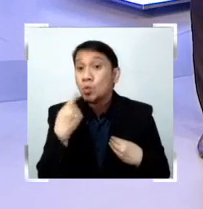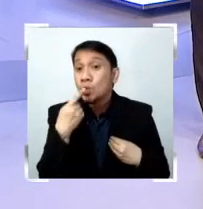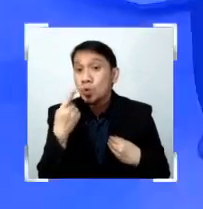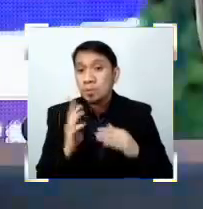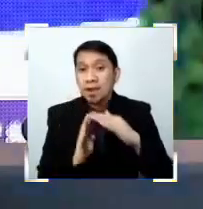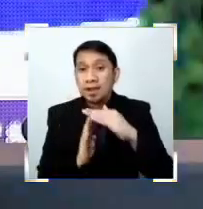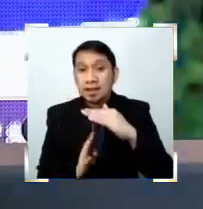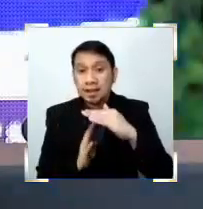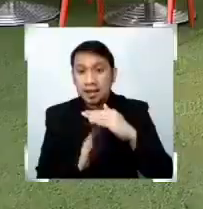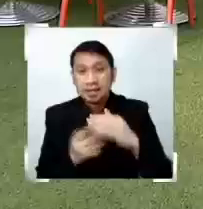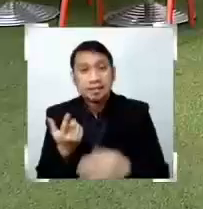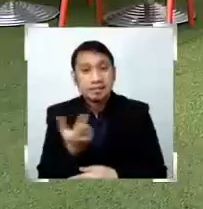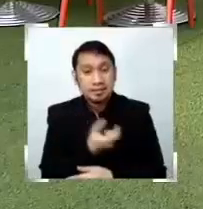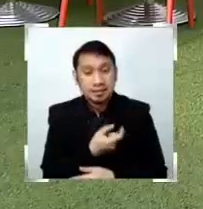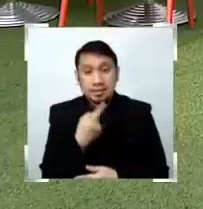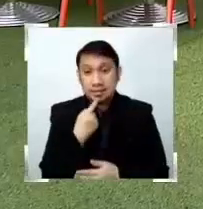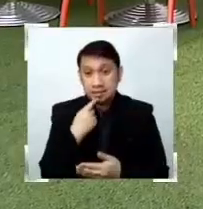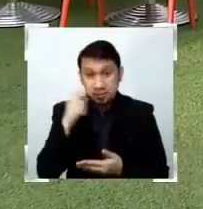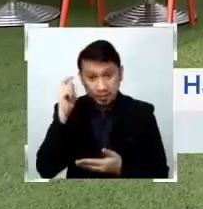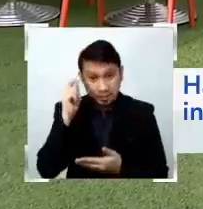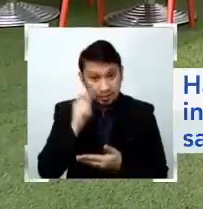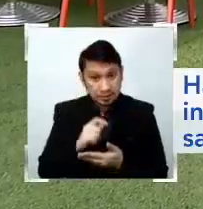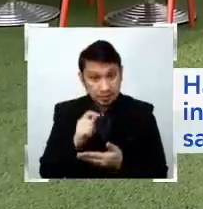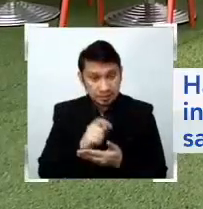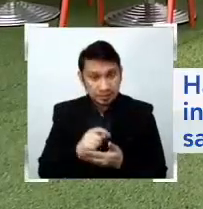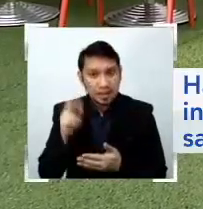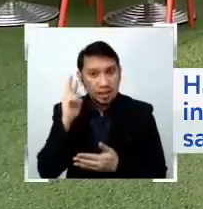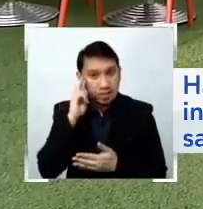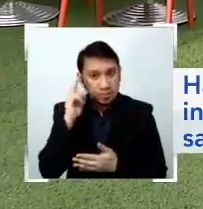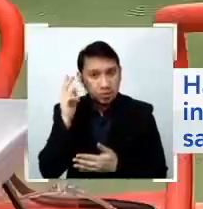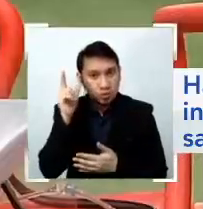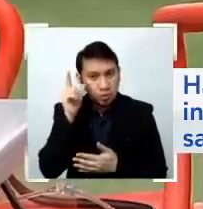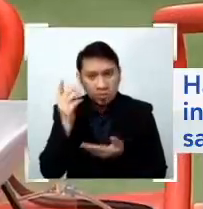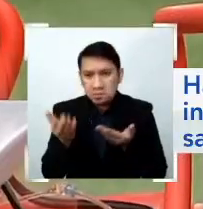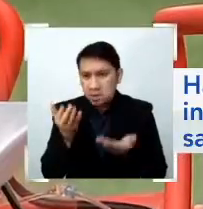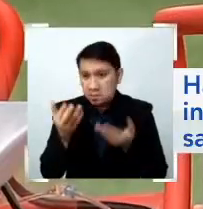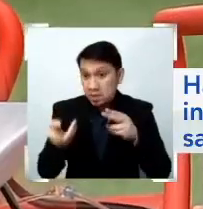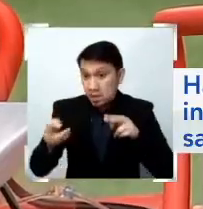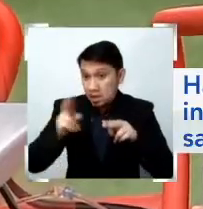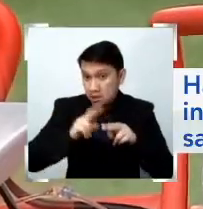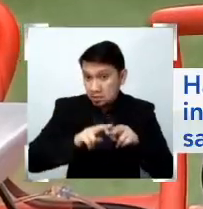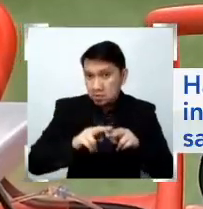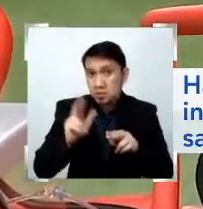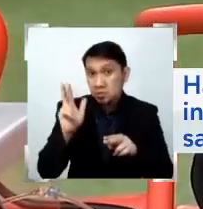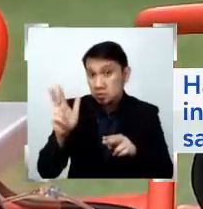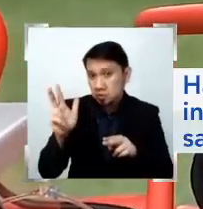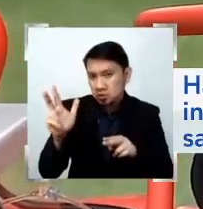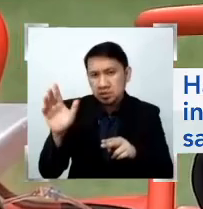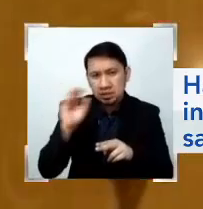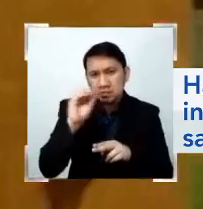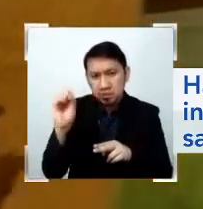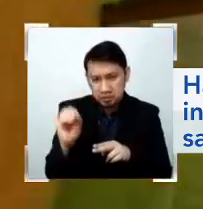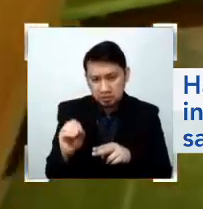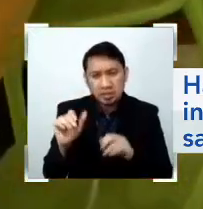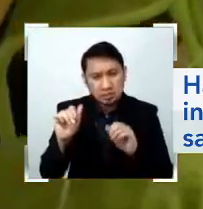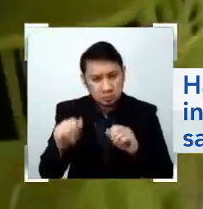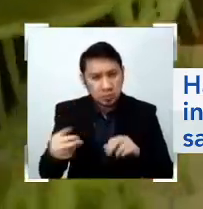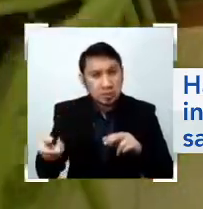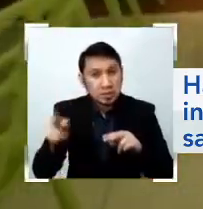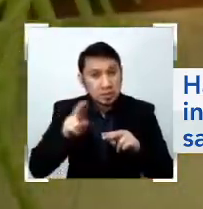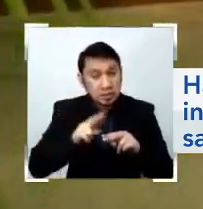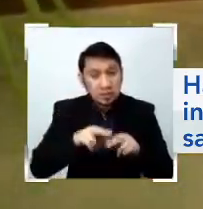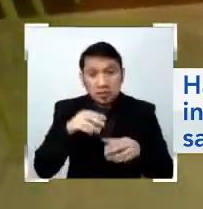Sinabi ni Secretary Ramon Lopez na baka pwedeng iangat pa sa 20-30% ang kapasidad sa mga indoor